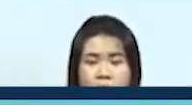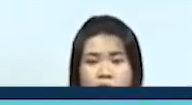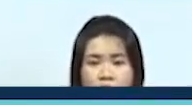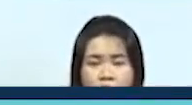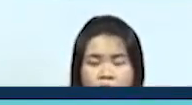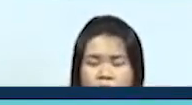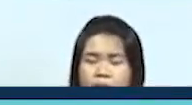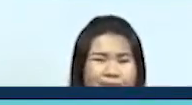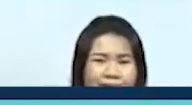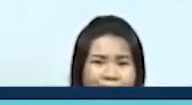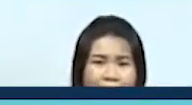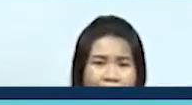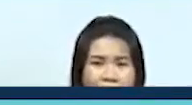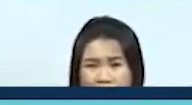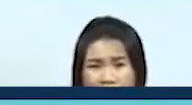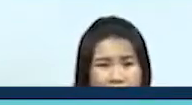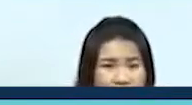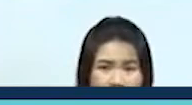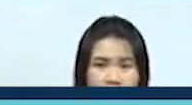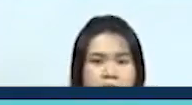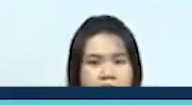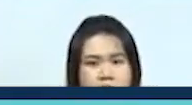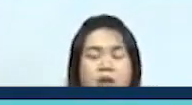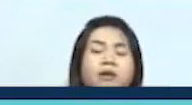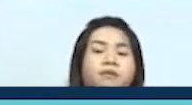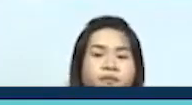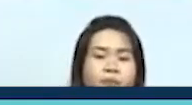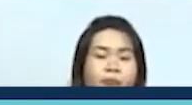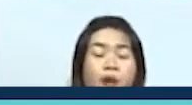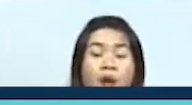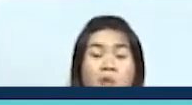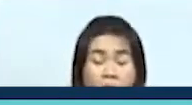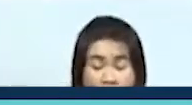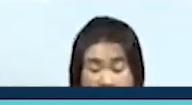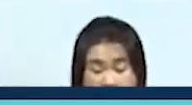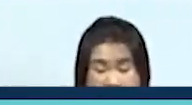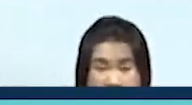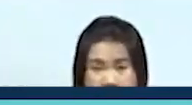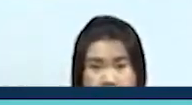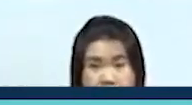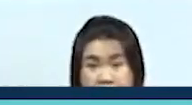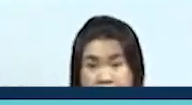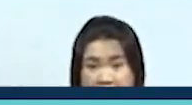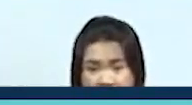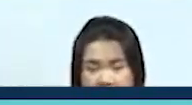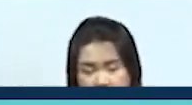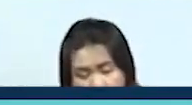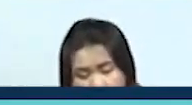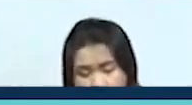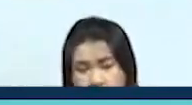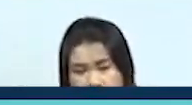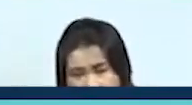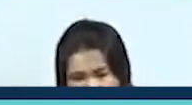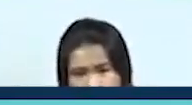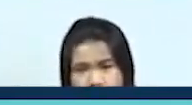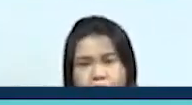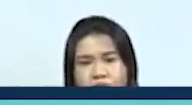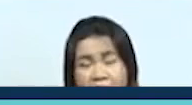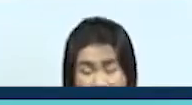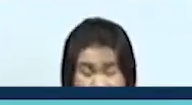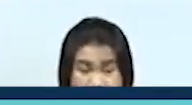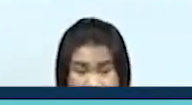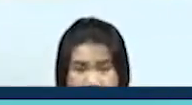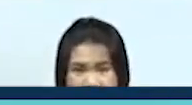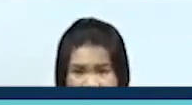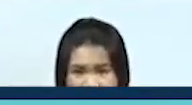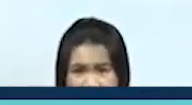ต่อเนื่องเช่นเดียวกับมิติของการป้องกันที่ส่วนหนึ่งจะเน้นการสร้างภูมิคุ้มกันให้กับเยาวชนโดยช่วงกลางเดือนสิงหาคมที่ผ่านม